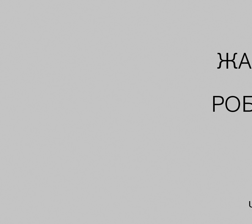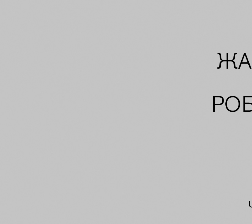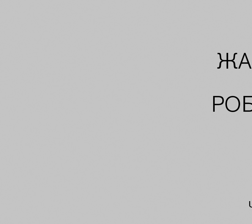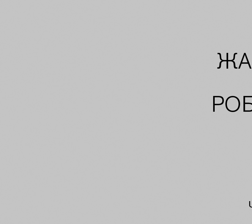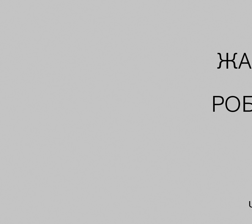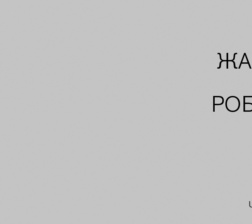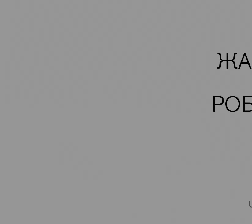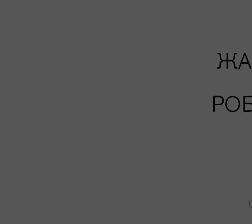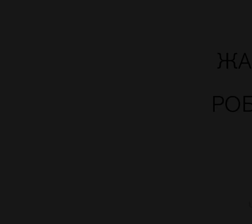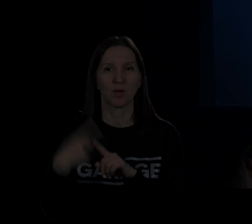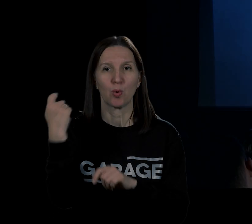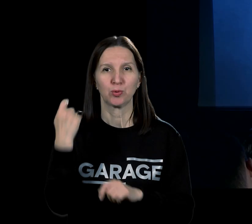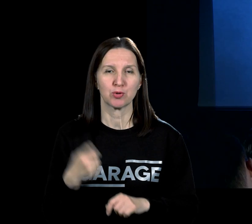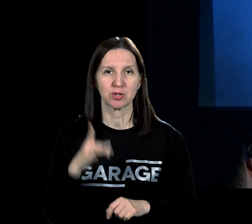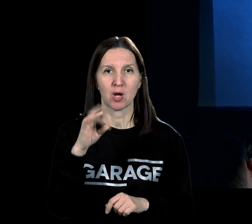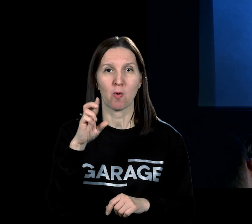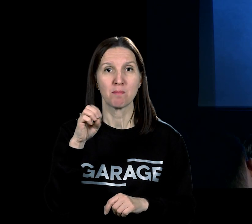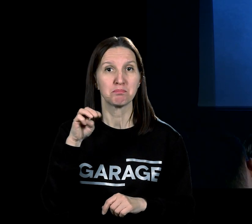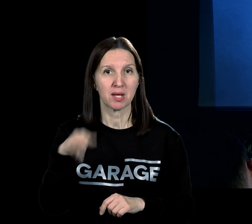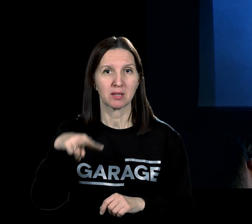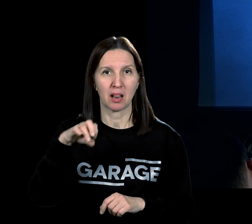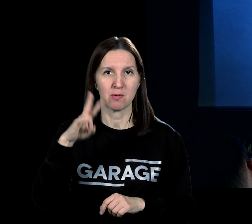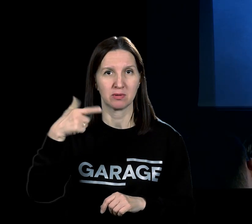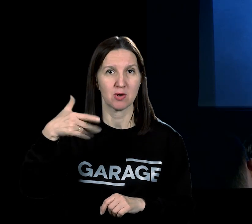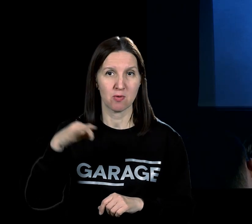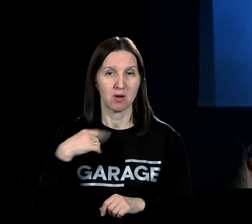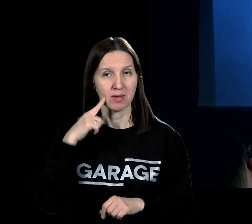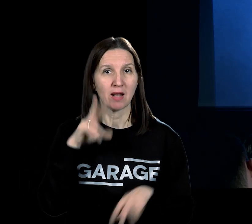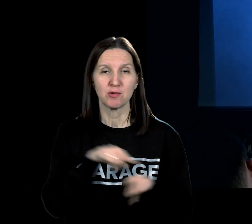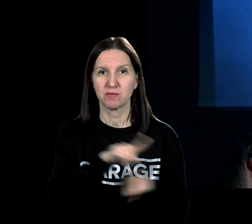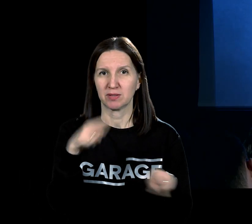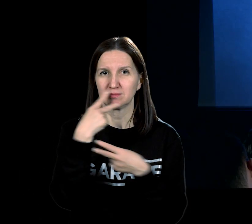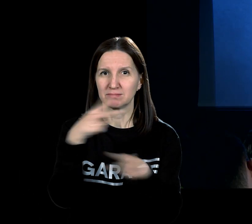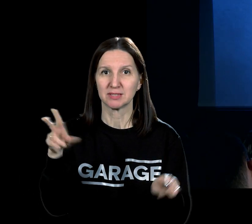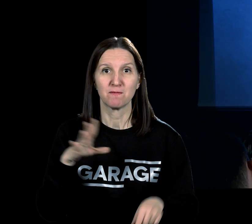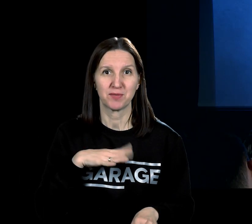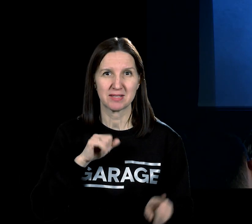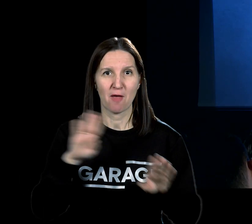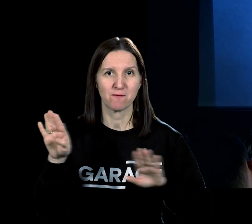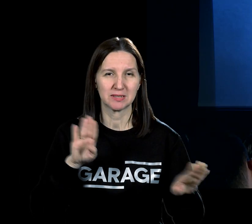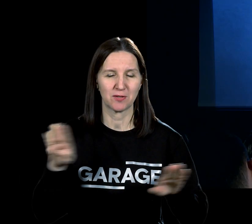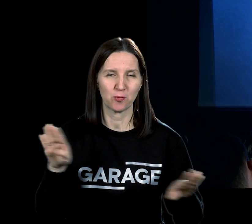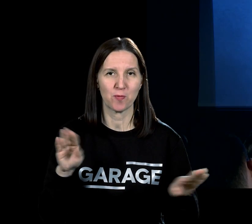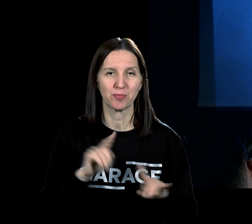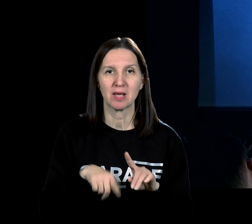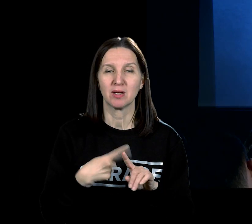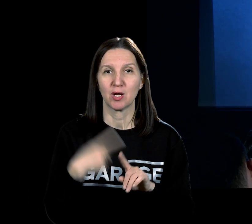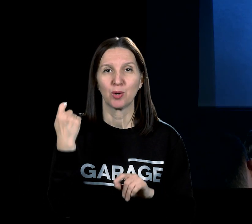Лонга. Часть вторая. Следующая, как бы, Роберт Лонга. Надеюсь, вы видели выставку. Да?